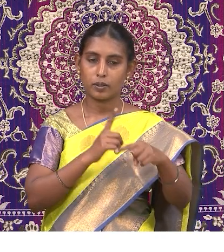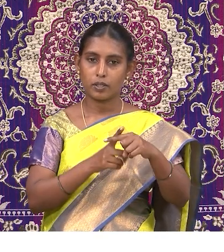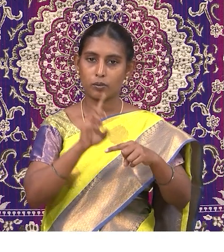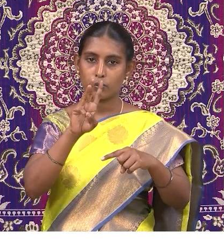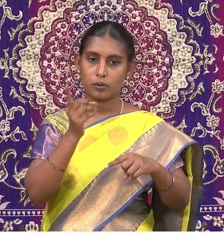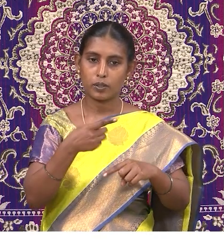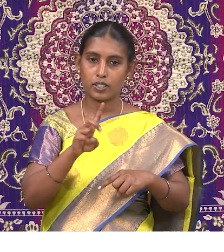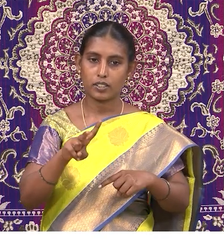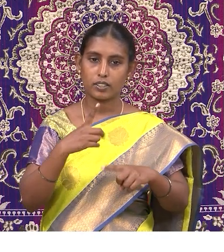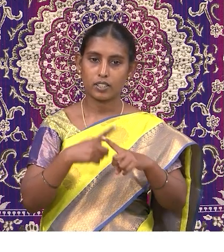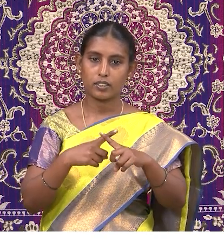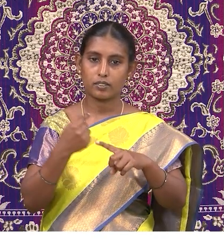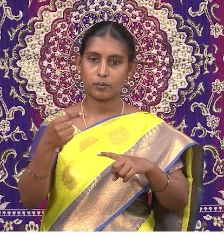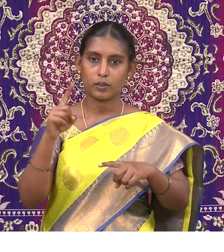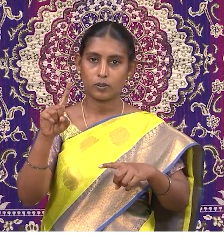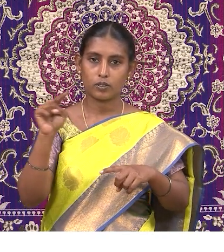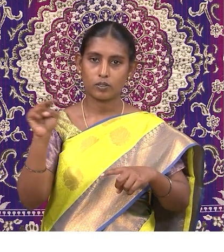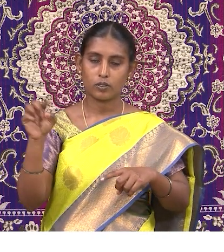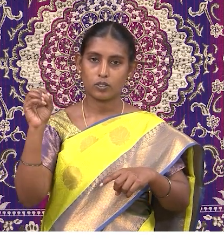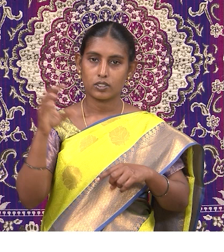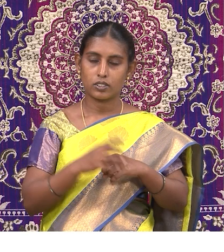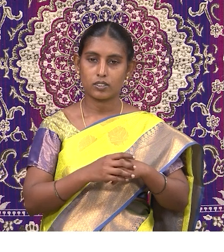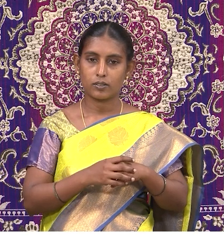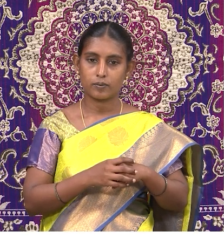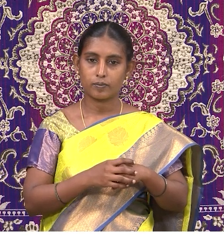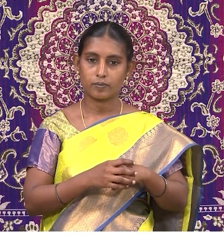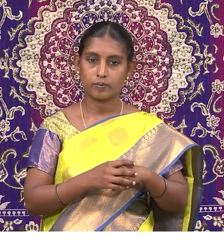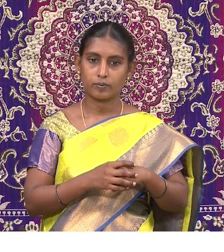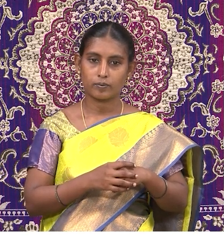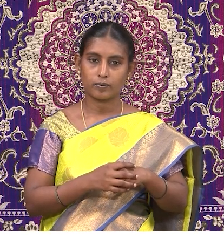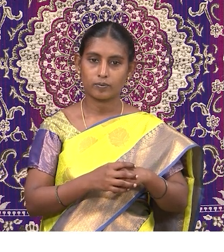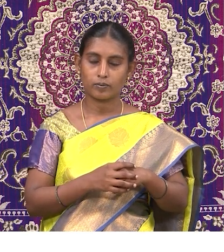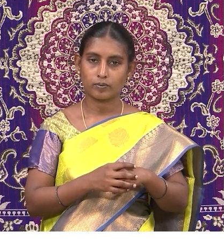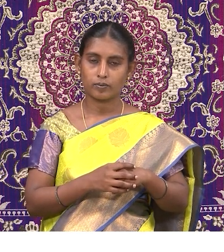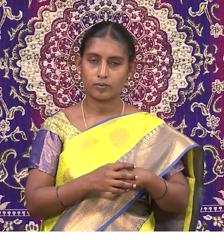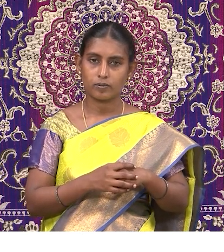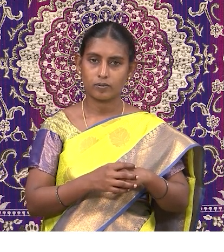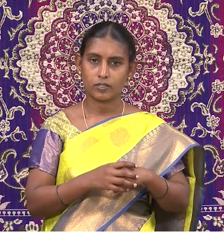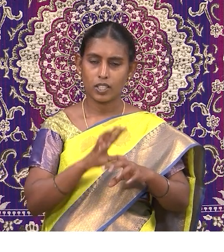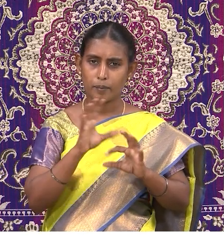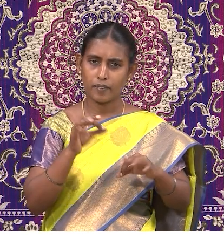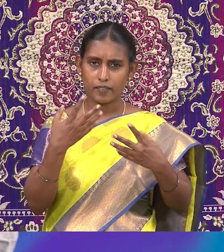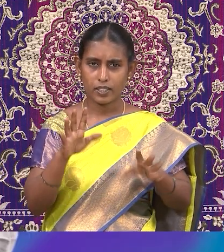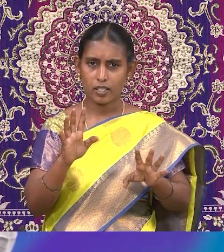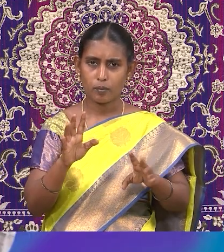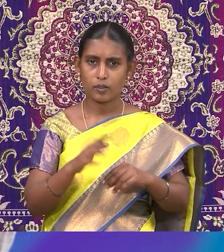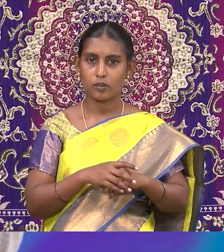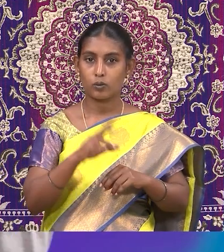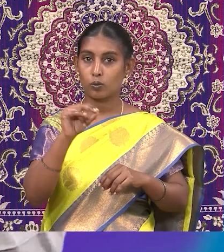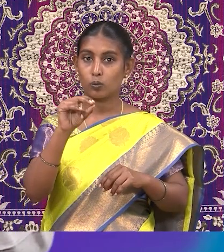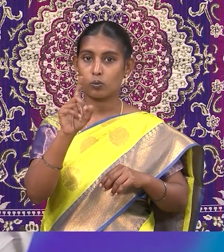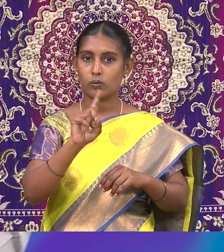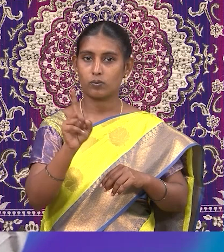x² + 3/2 x பெருக்கற் பலன் -1 கொடுத்துருக்காங்க, அதனால் டைரெக்டாக -1. இப்படி விட்டுடலாமா?